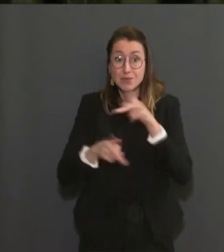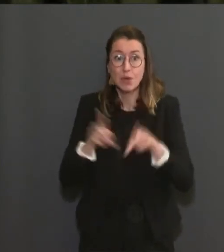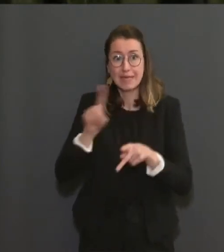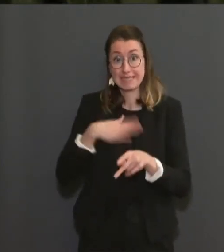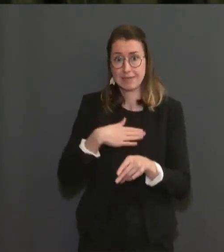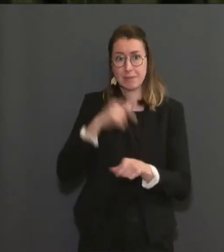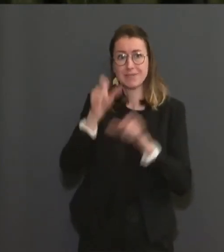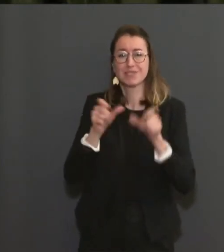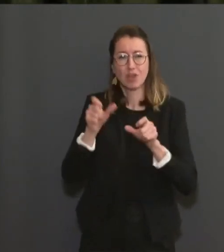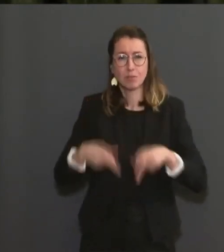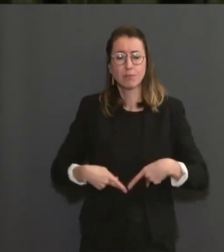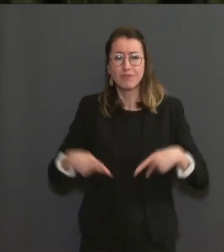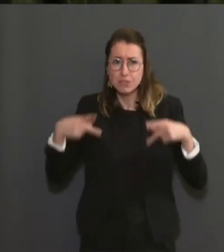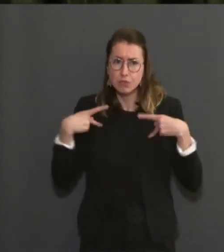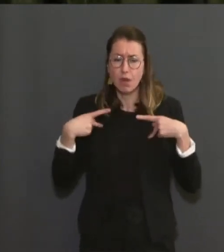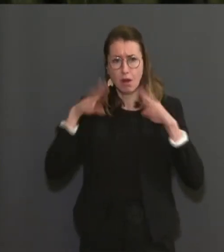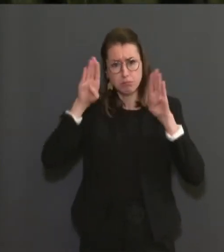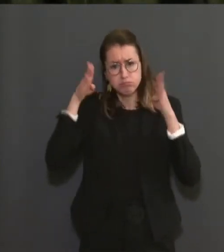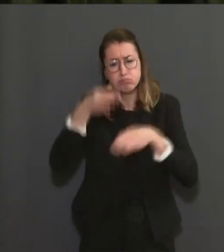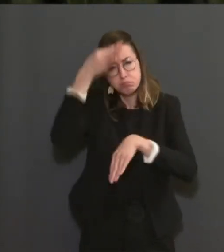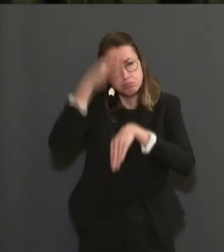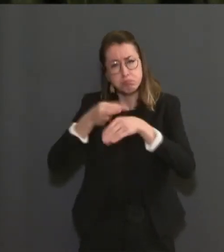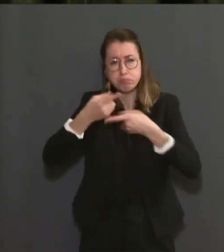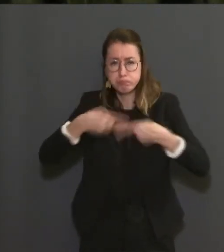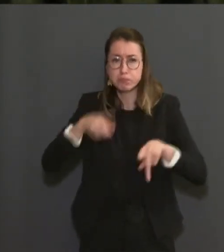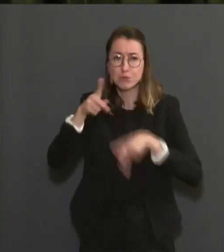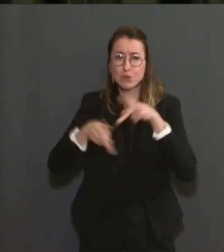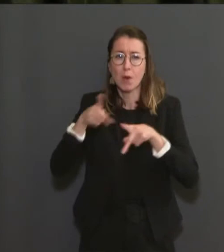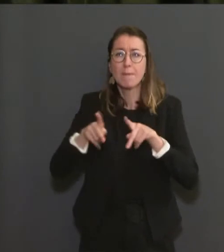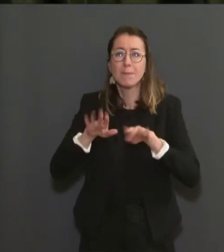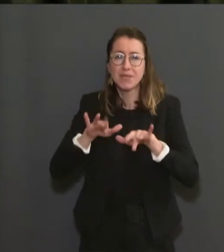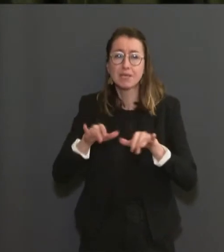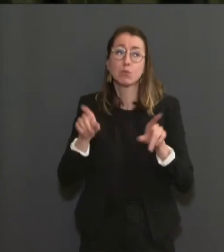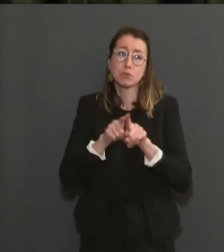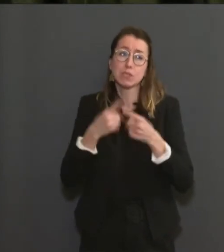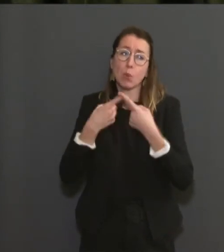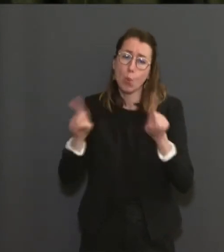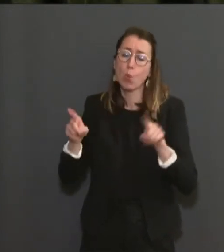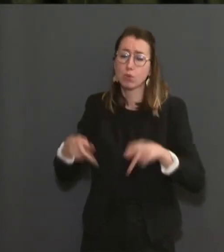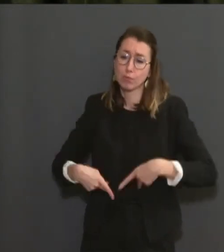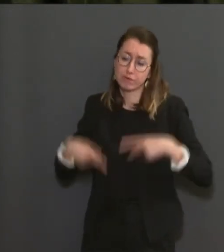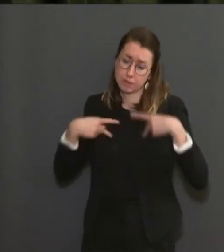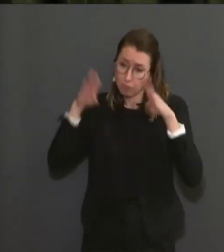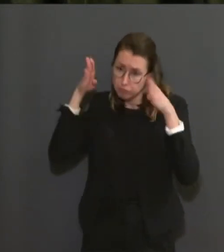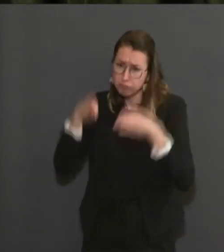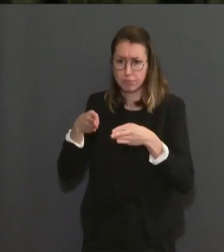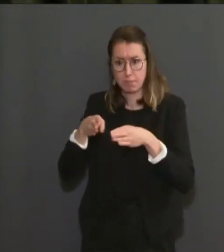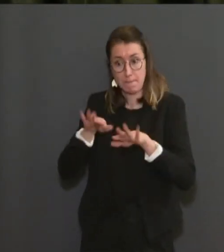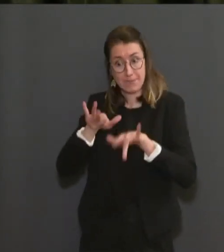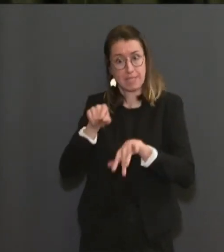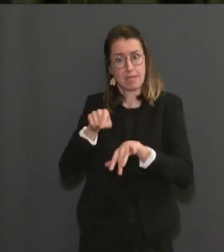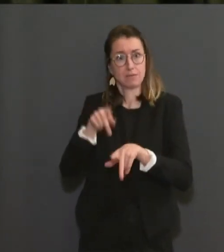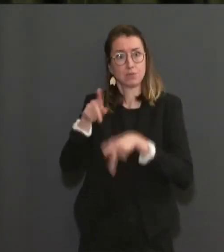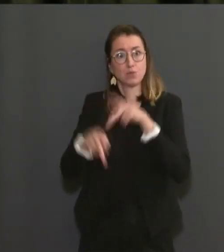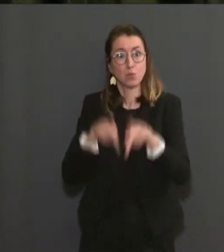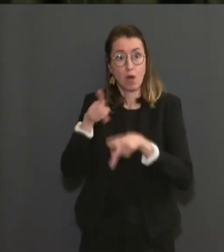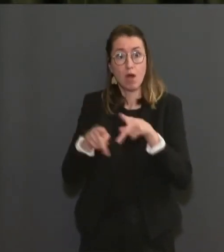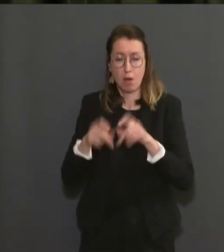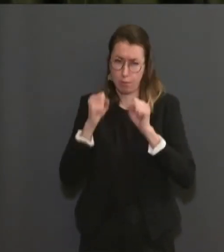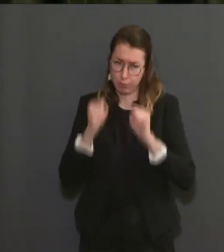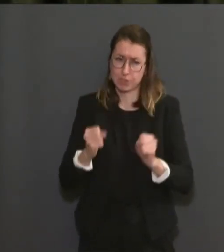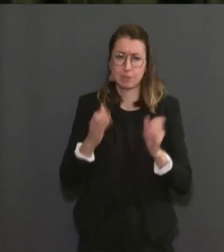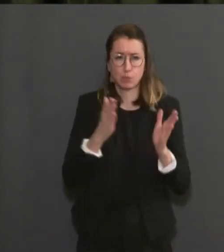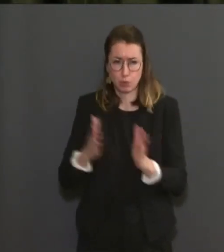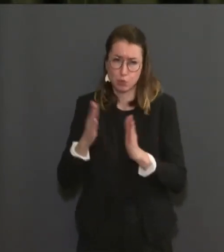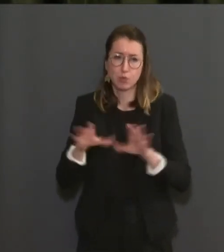aux pédicures médicales. Il faut bien sûr que ces soins répondent à une nécessité médicale et que ces